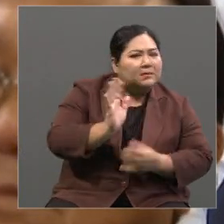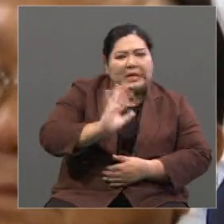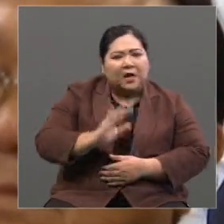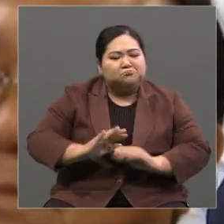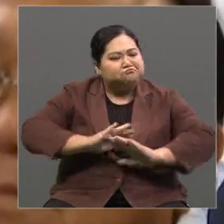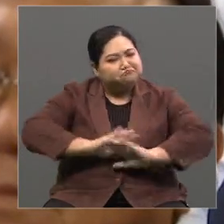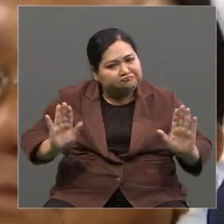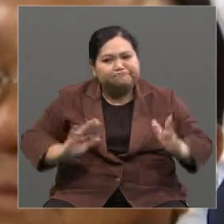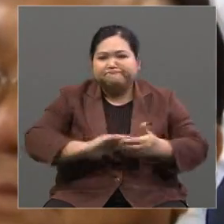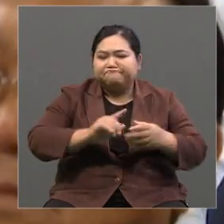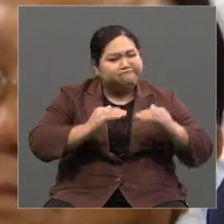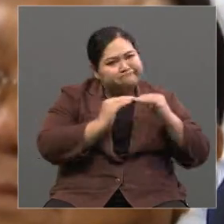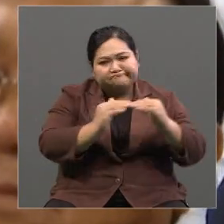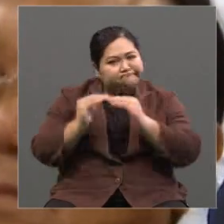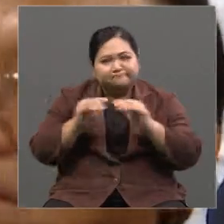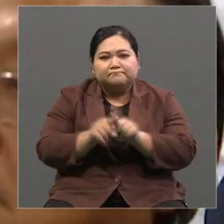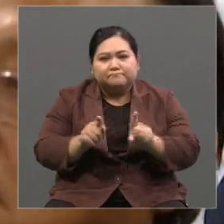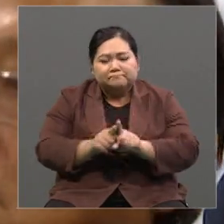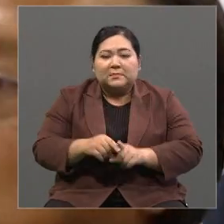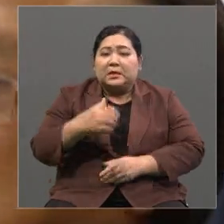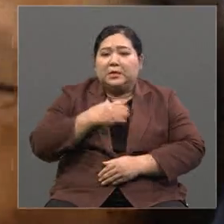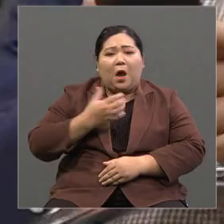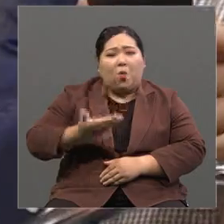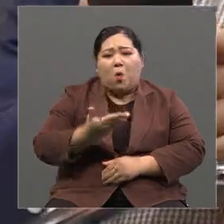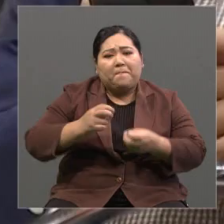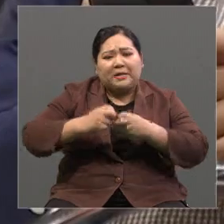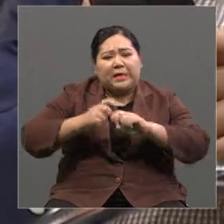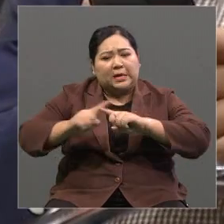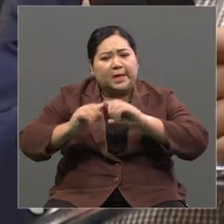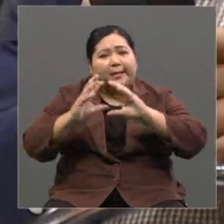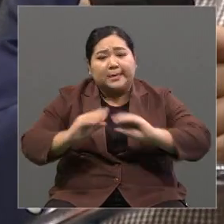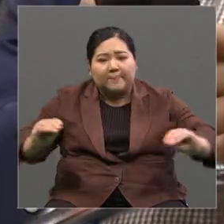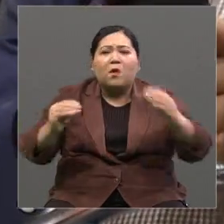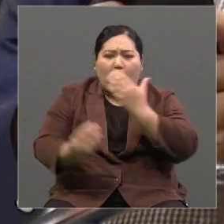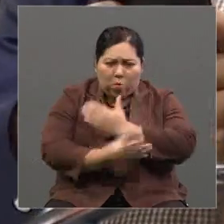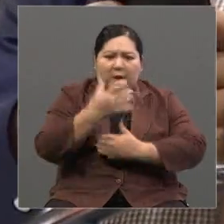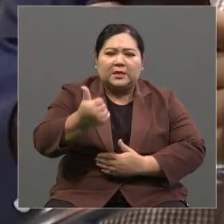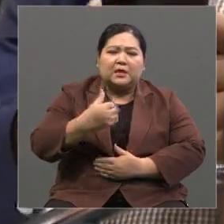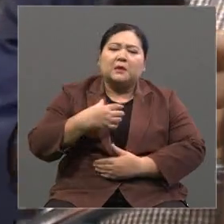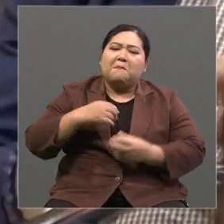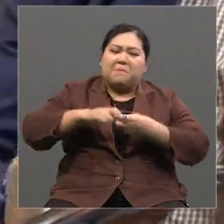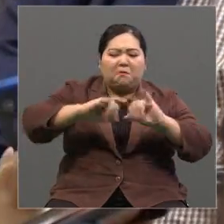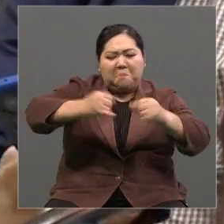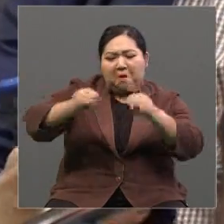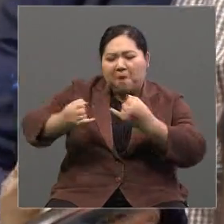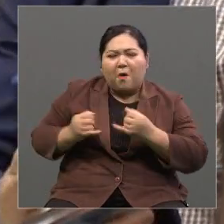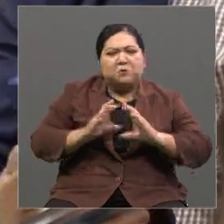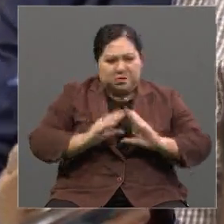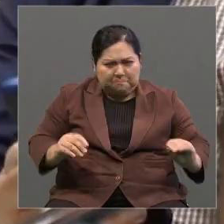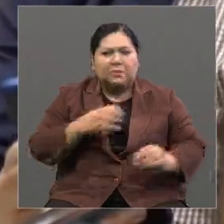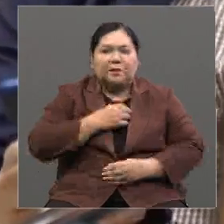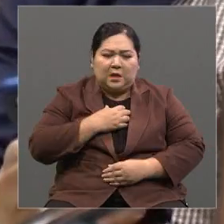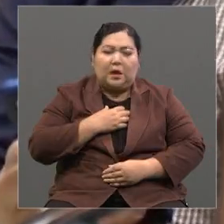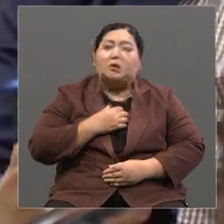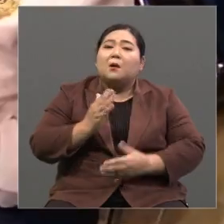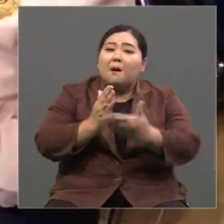ะแล้วก็อยากให้ทุกคนหาทางออกเพราะครั้งนี้เป็นโอกาสที่จะทำให้ปัญหาความขัดแย้งต่างๆเนี่ยมันสลายไปจะสามารถสำเร็จได้